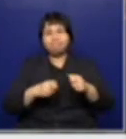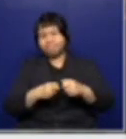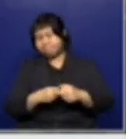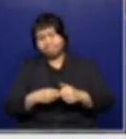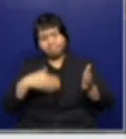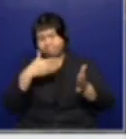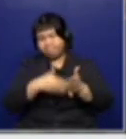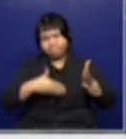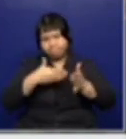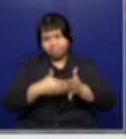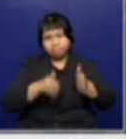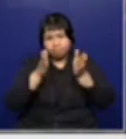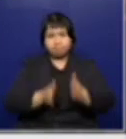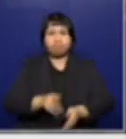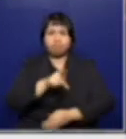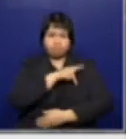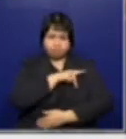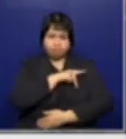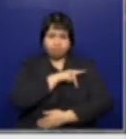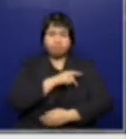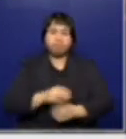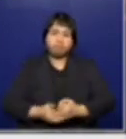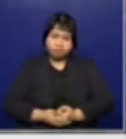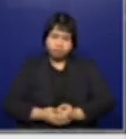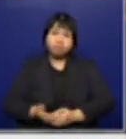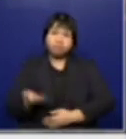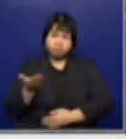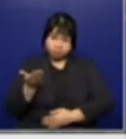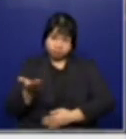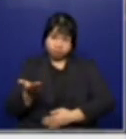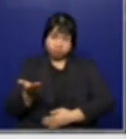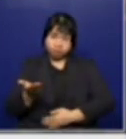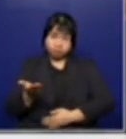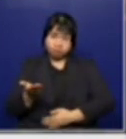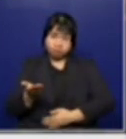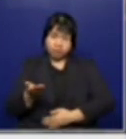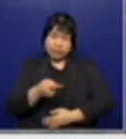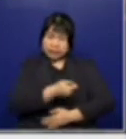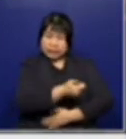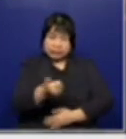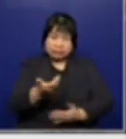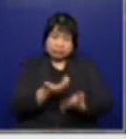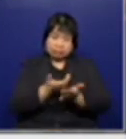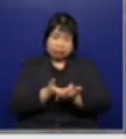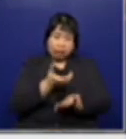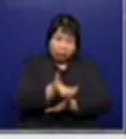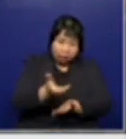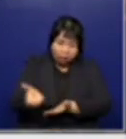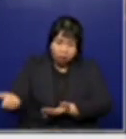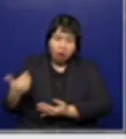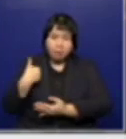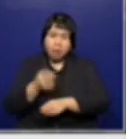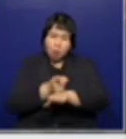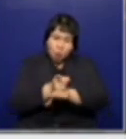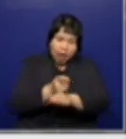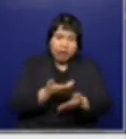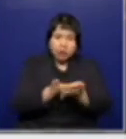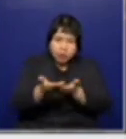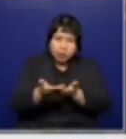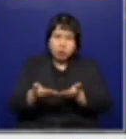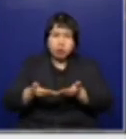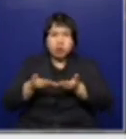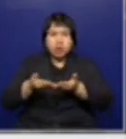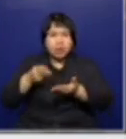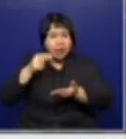พี่น้องชาวพุทธศาสนิกชนท่านให้ทางอื่นมากกว่านี้ซื้อรถถังซื้อเรือดำน้ำ 2-3